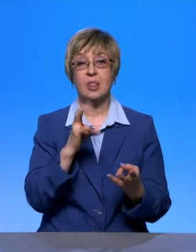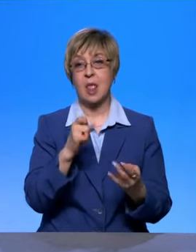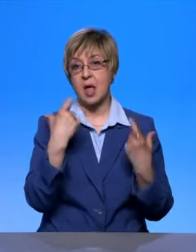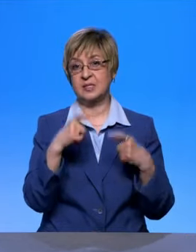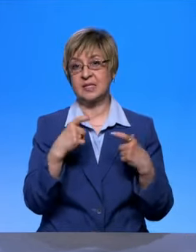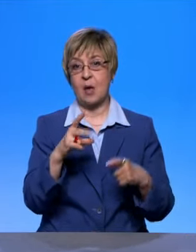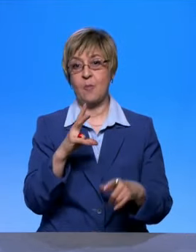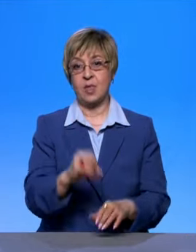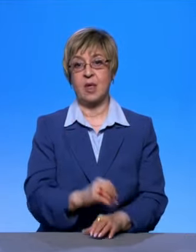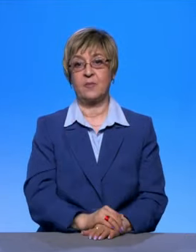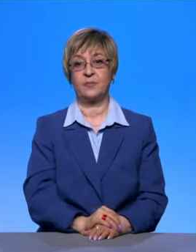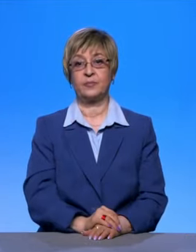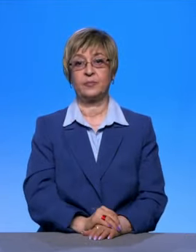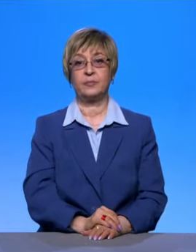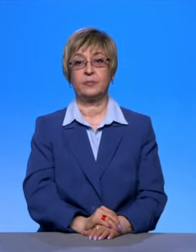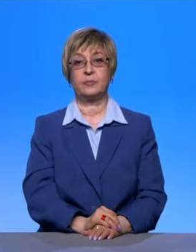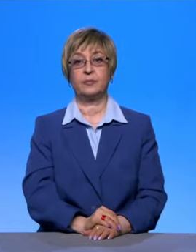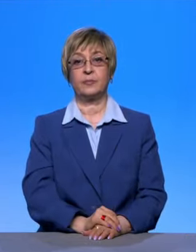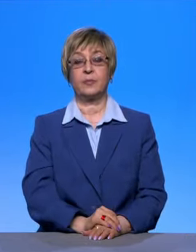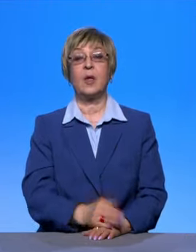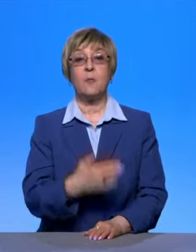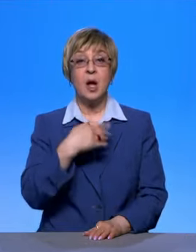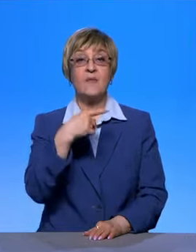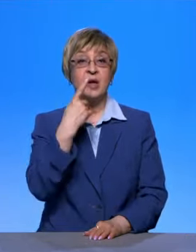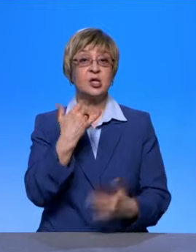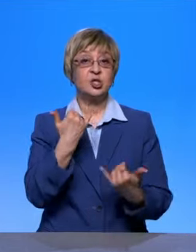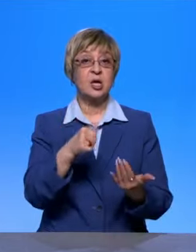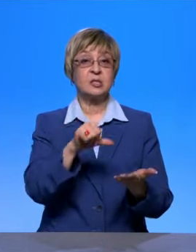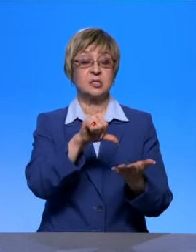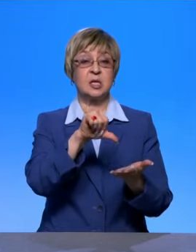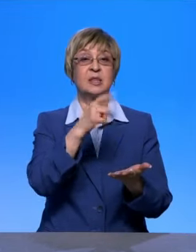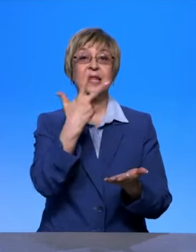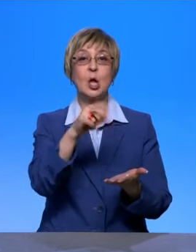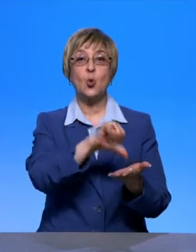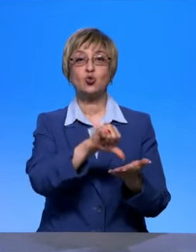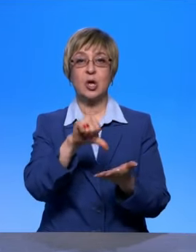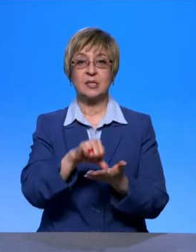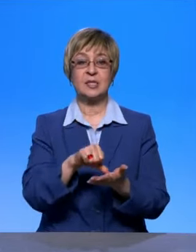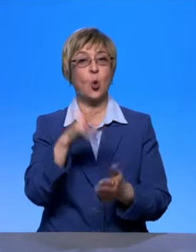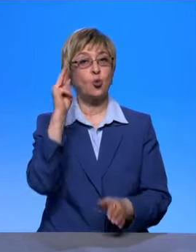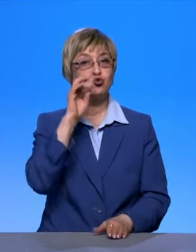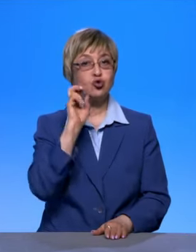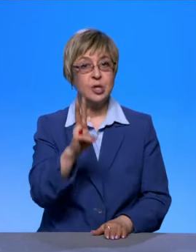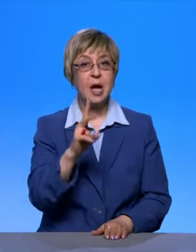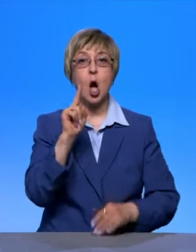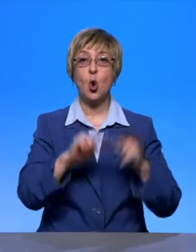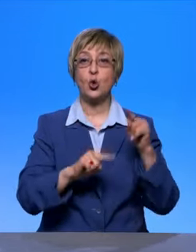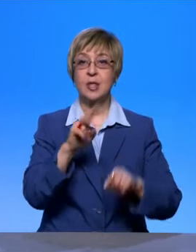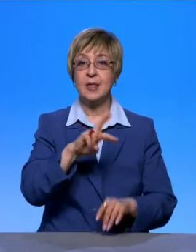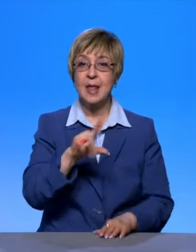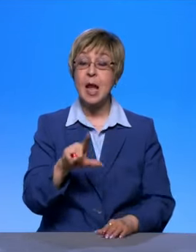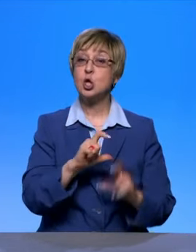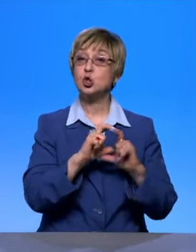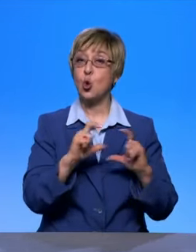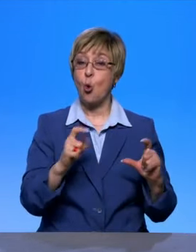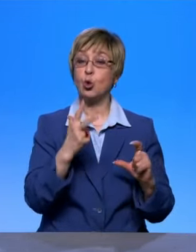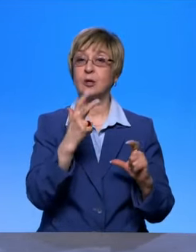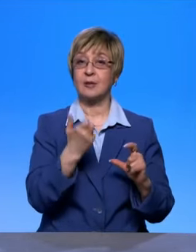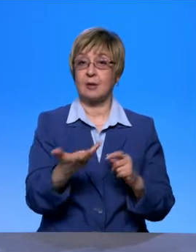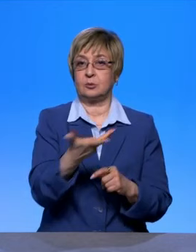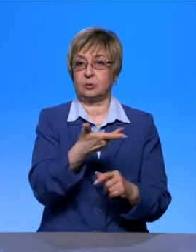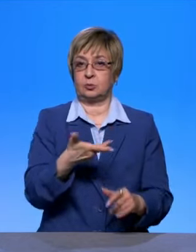Вот мы только что говорили про то, что там три участника, да, ученик, родители, школа. Но вот смотрите, у нас сейчас такая